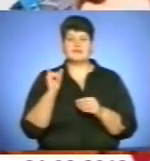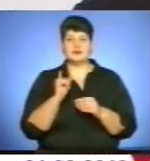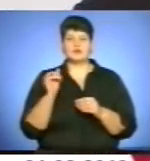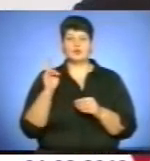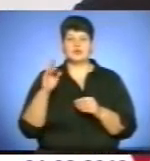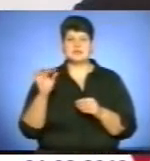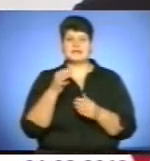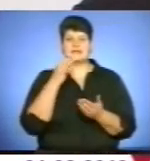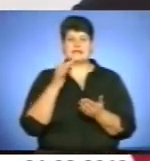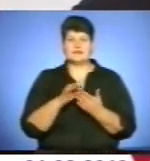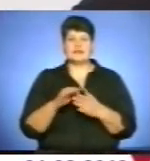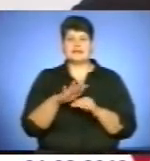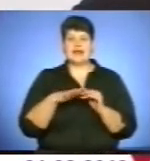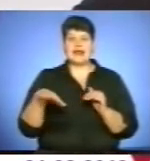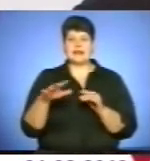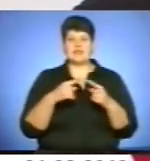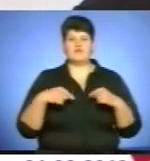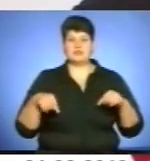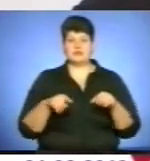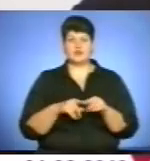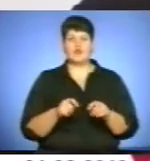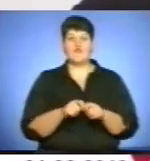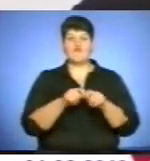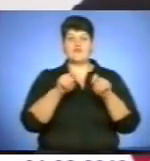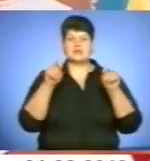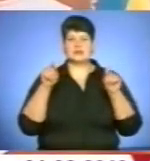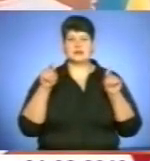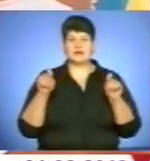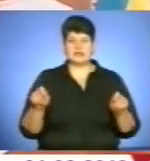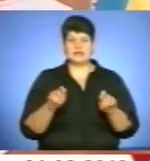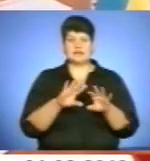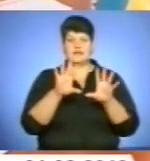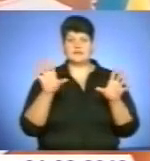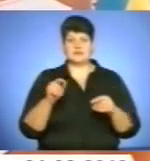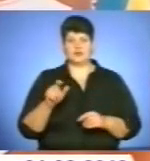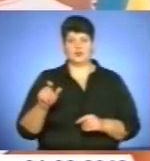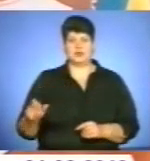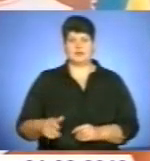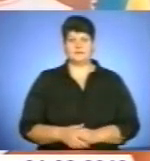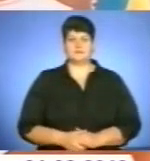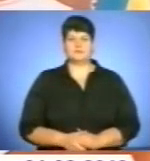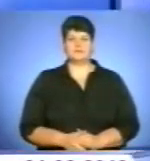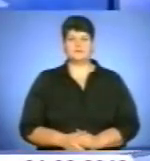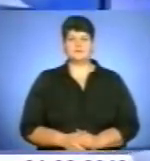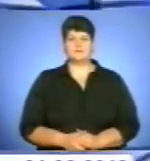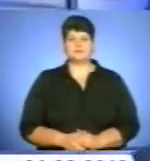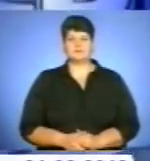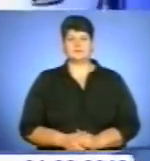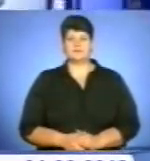територіальне відділення відкрите для звернень суб'єктів господарювання і всіх громадян.